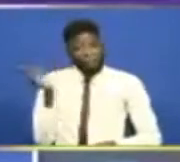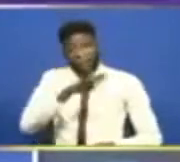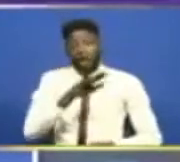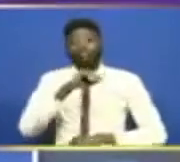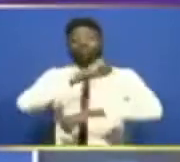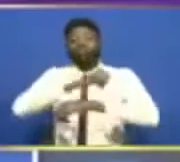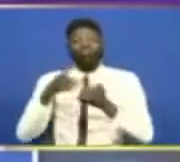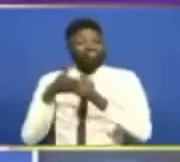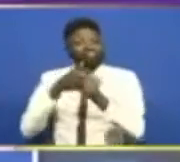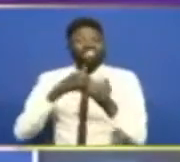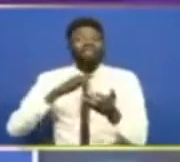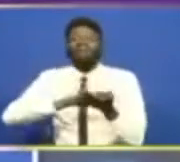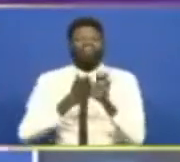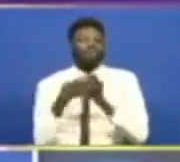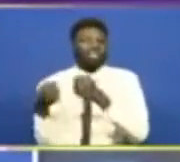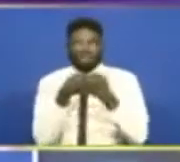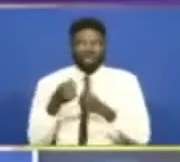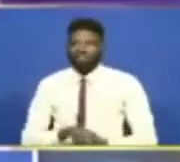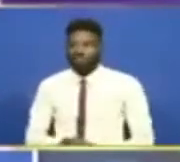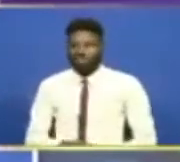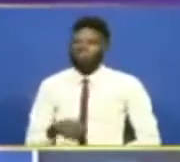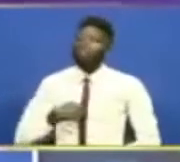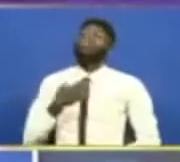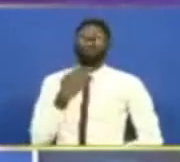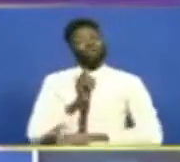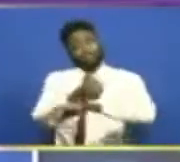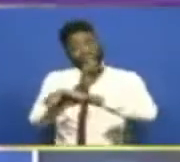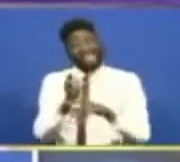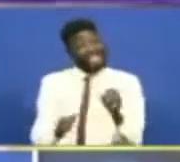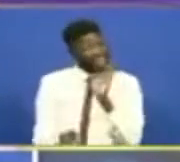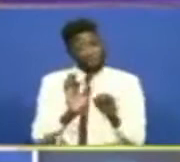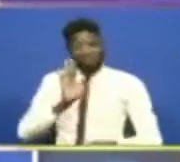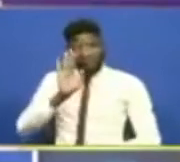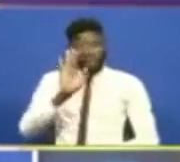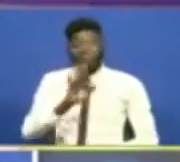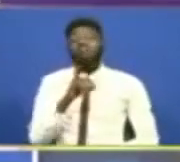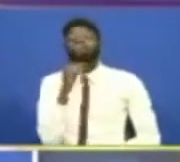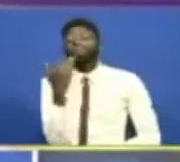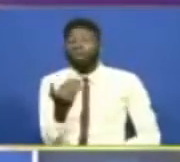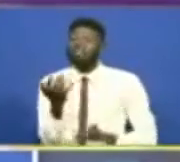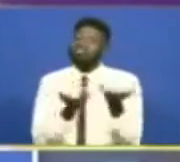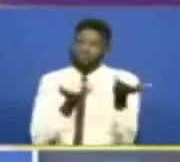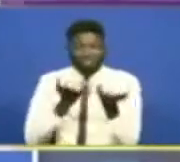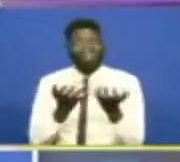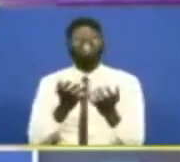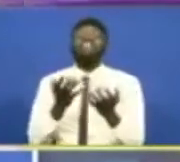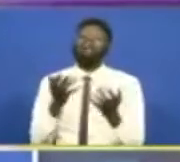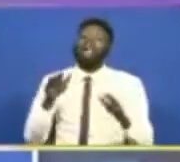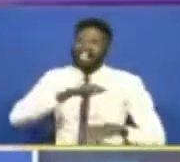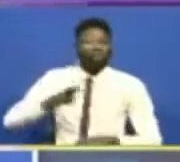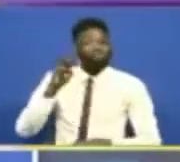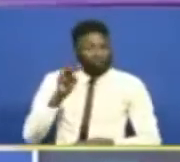onyo kali sana hapa. Kama mtoto wako kijana yu biashara zake Kilifi, Mtwapa, Mombasa,